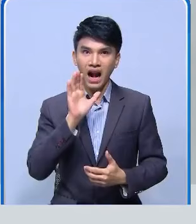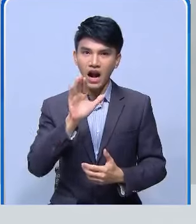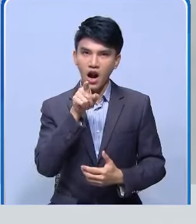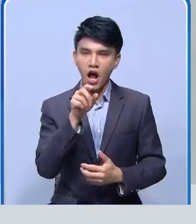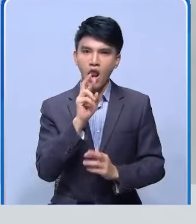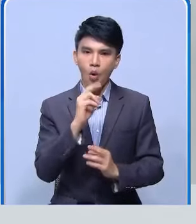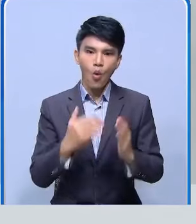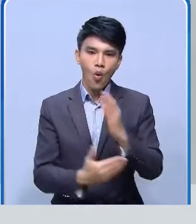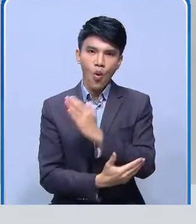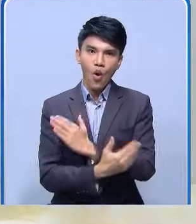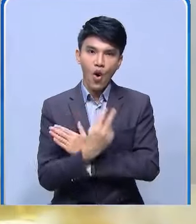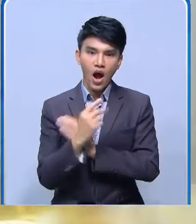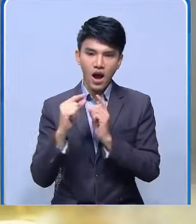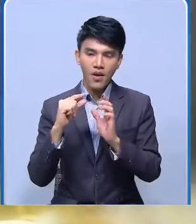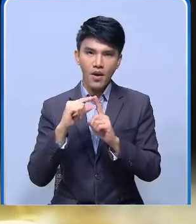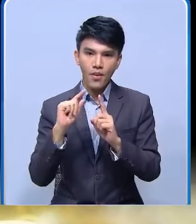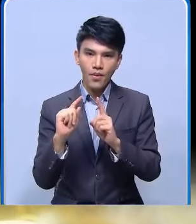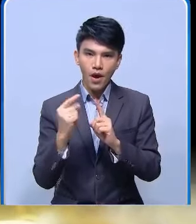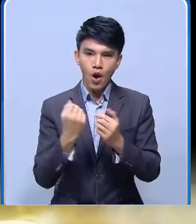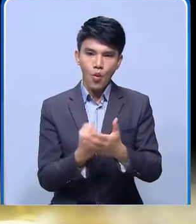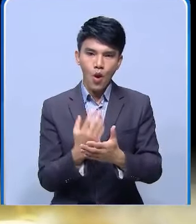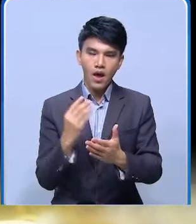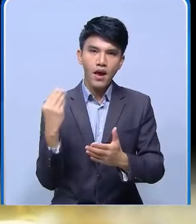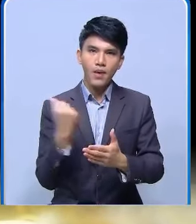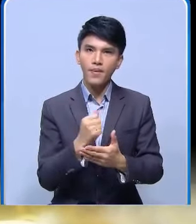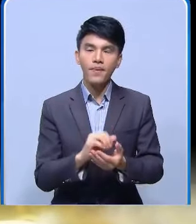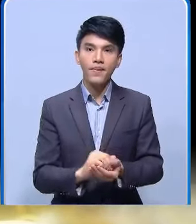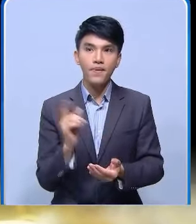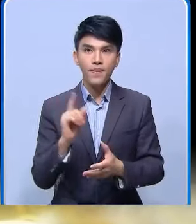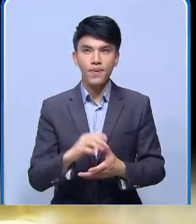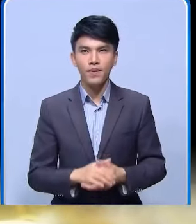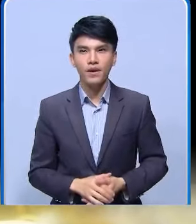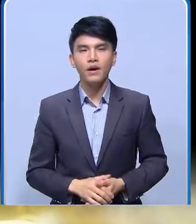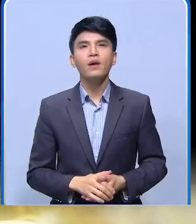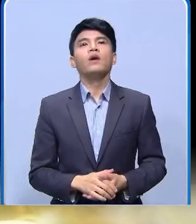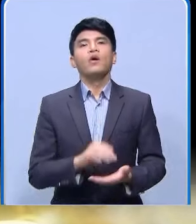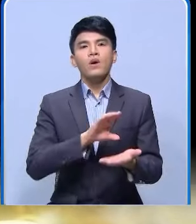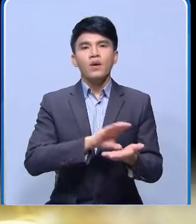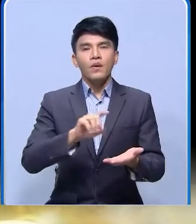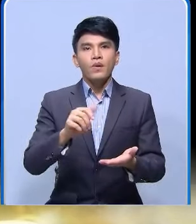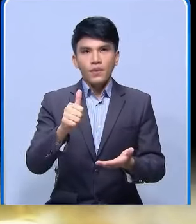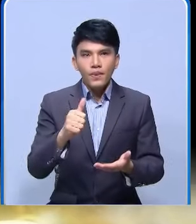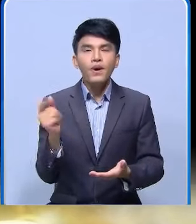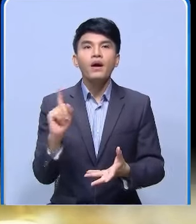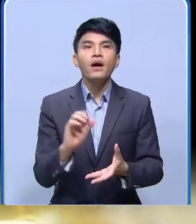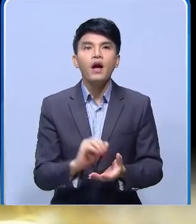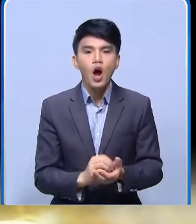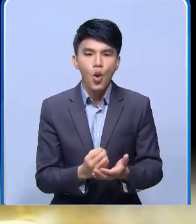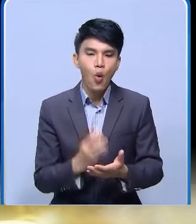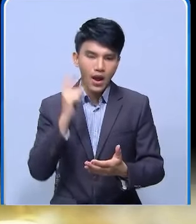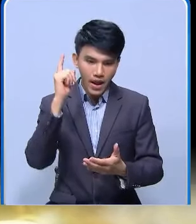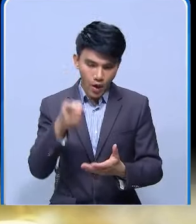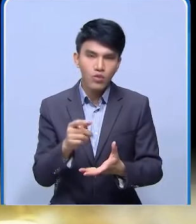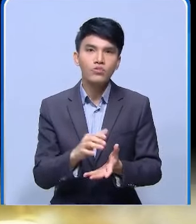โอกาสครับอย่างคำแรกคือรวยเร็วบังมีมีคำพูดไงมาลงทุนกับเรานะรับรองว่ารวยเร็วแน่